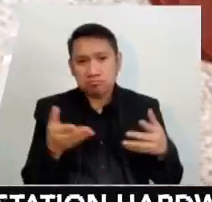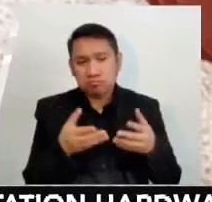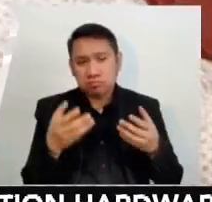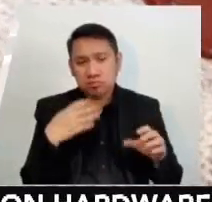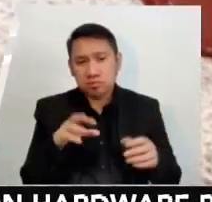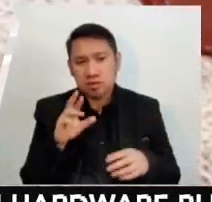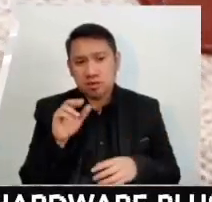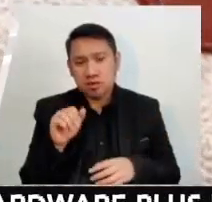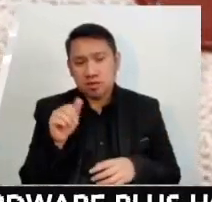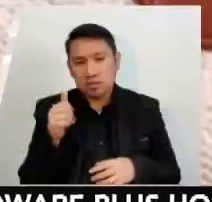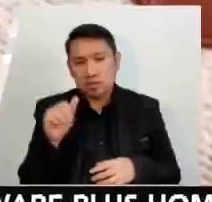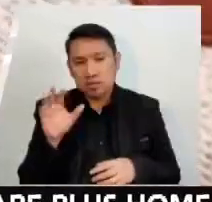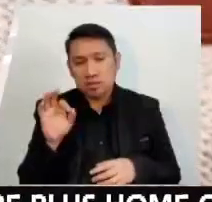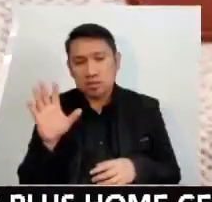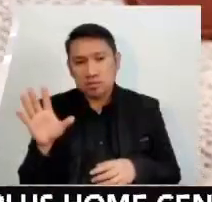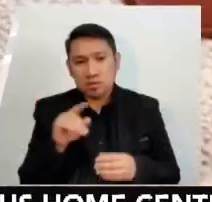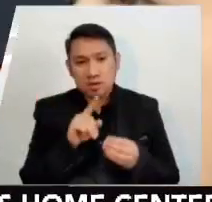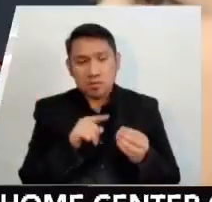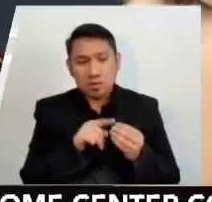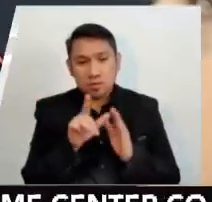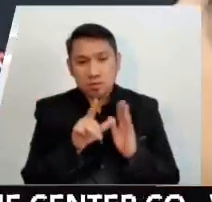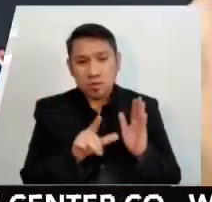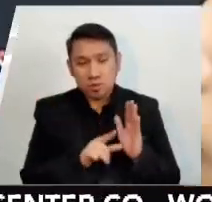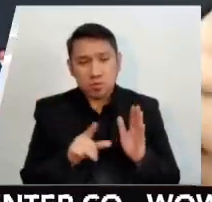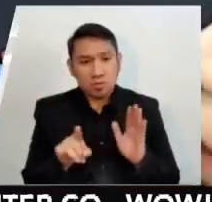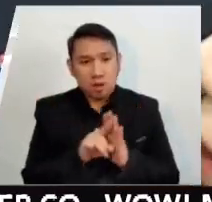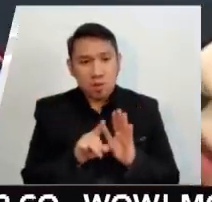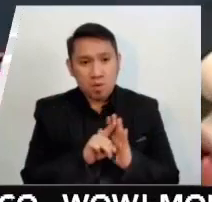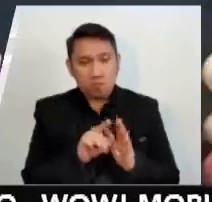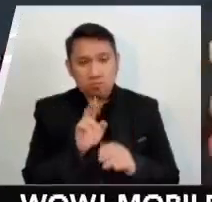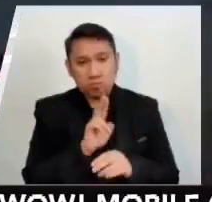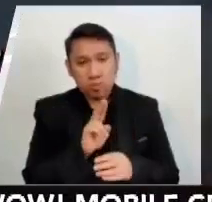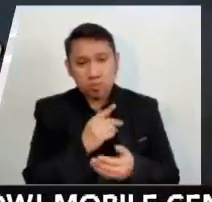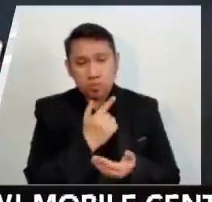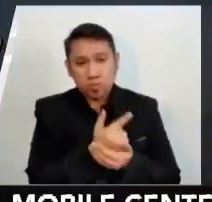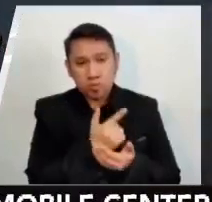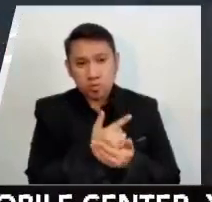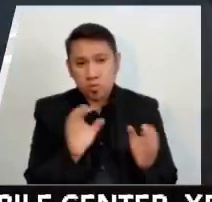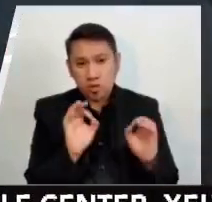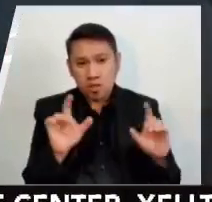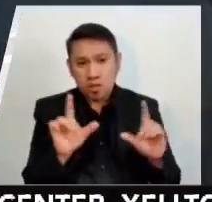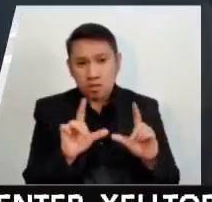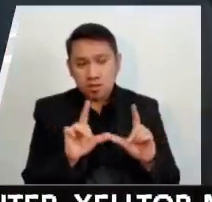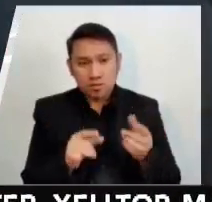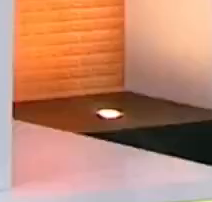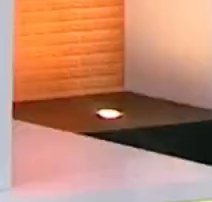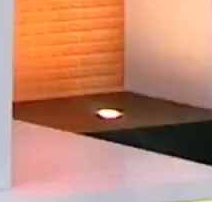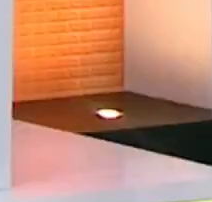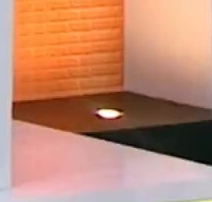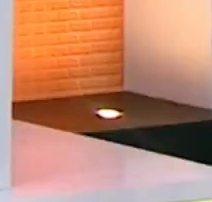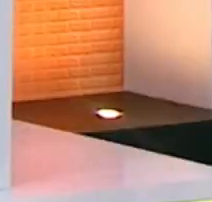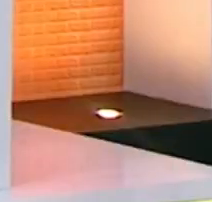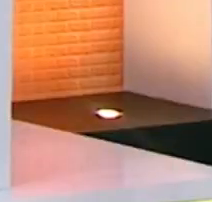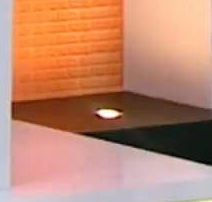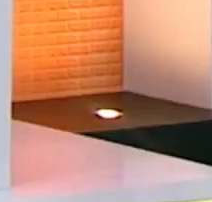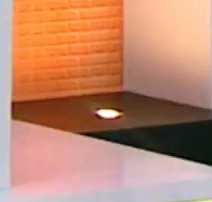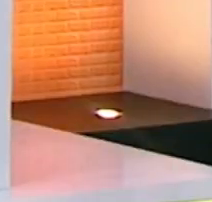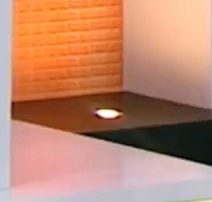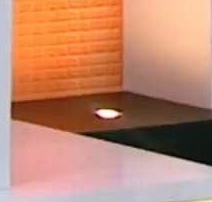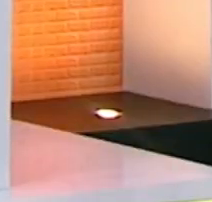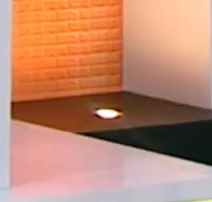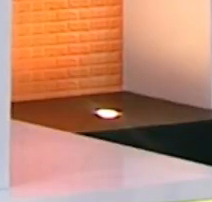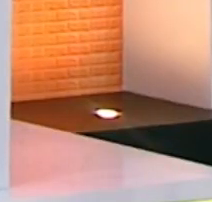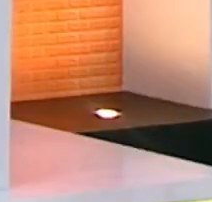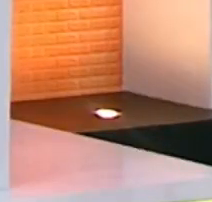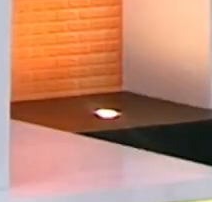o batas kontra illegal possession of firearms. Ito ang unang balita, Bam Alegre para sa GMA Integrated News. Kapuso, para laging una